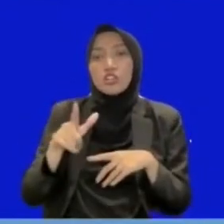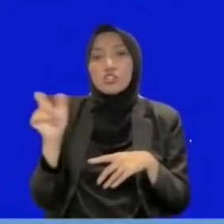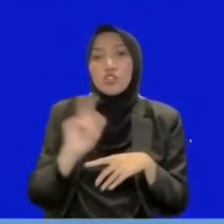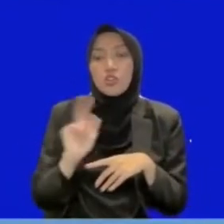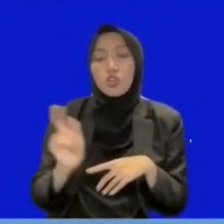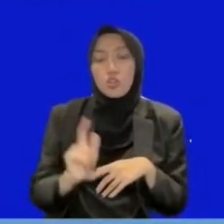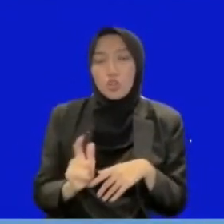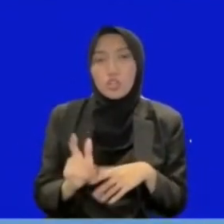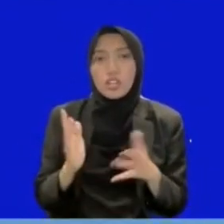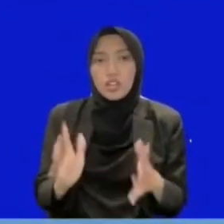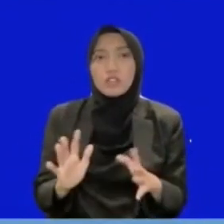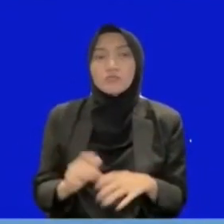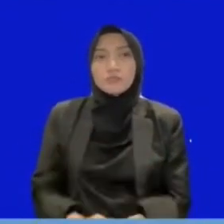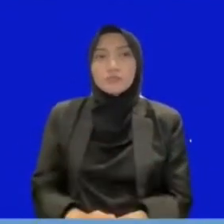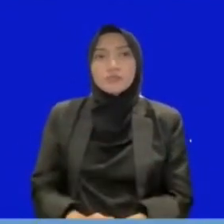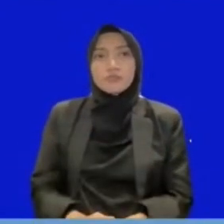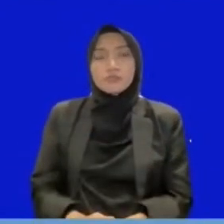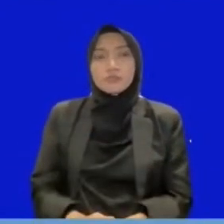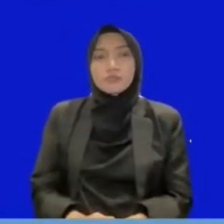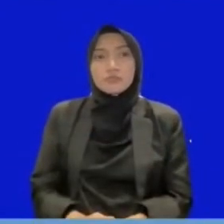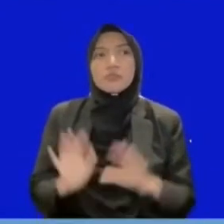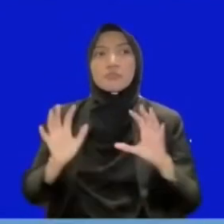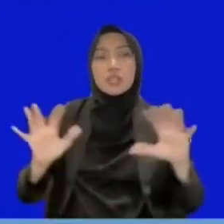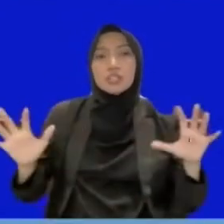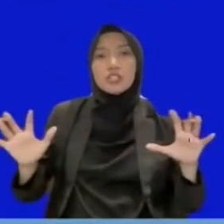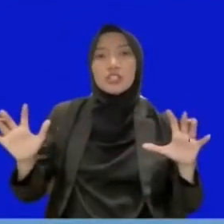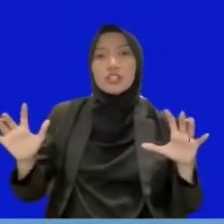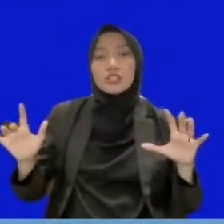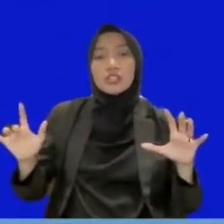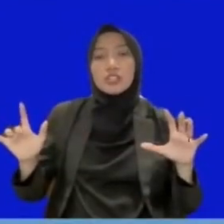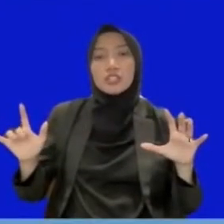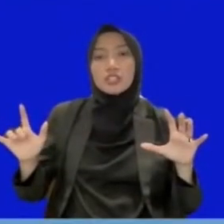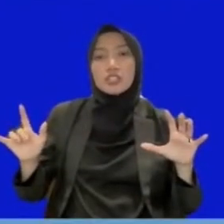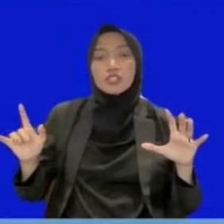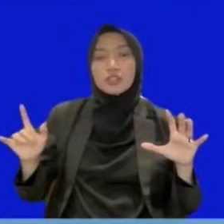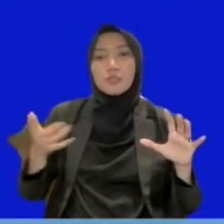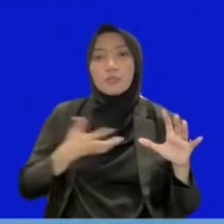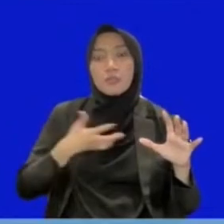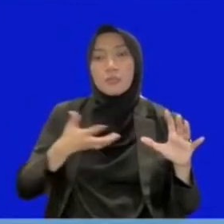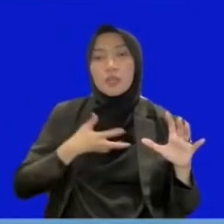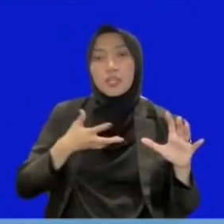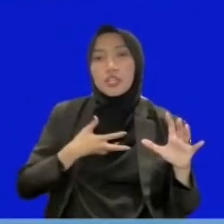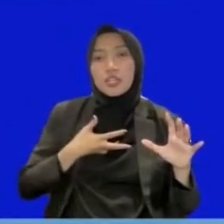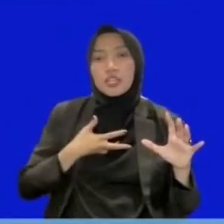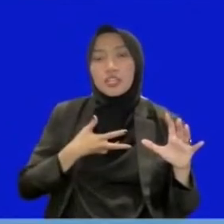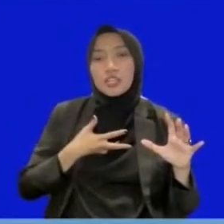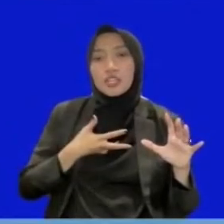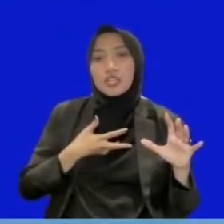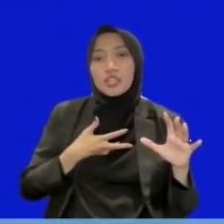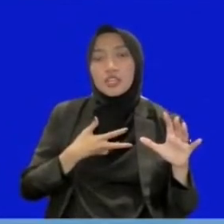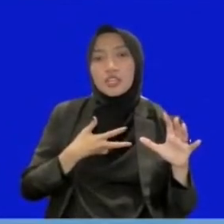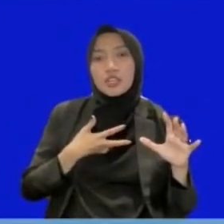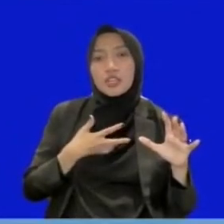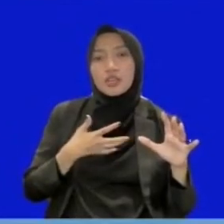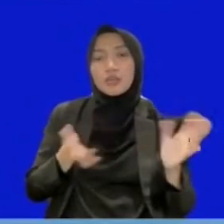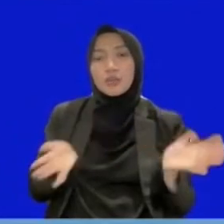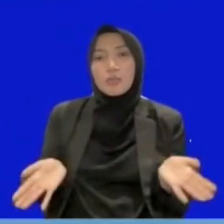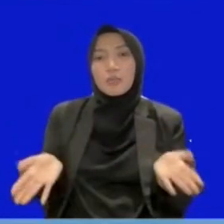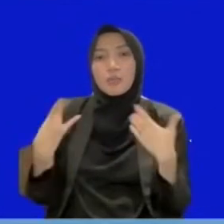apa? Banyak wilayah satelitnya di situ ingin, para pengembang itu ingin